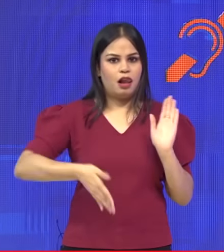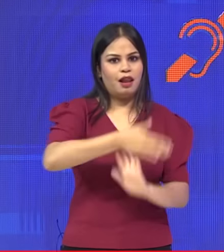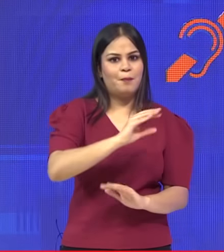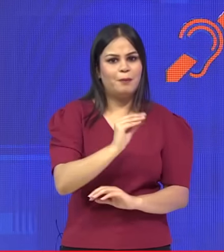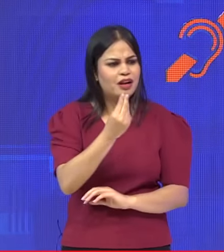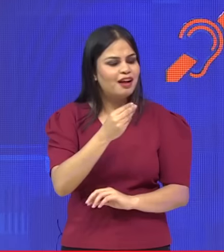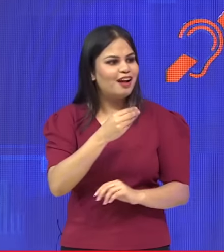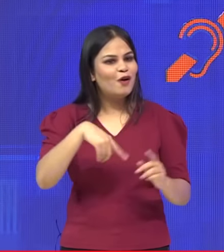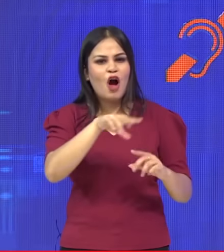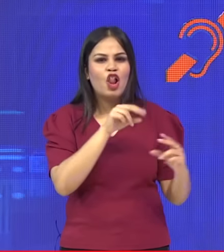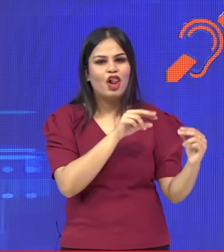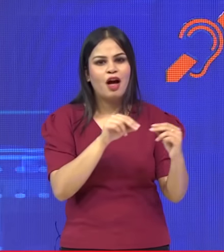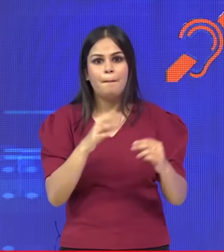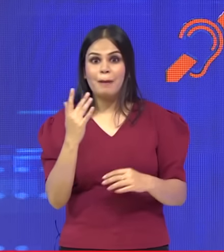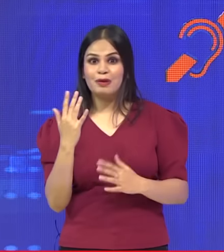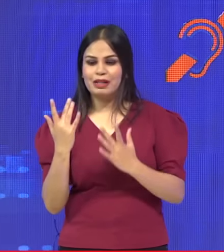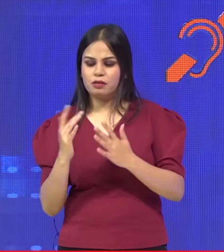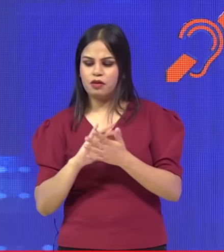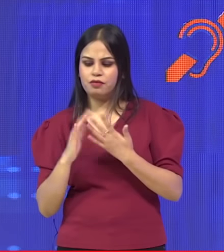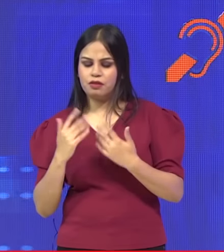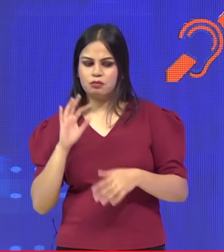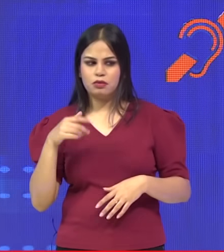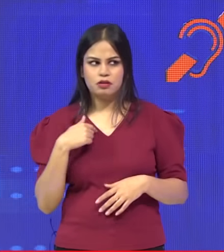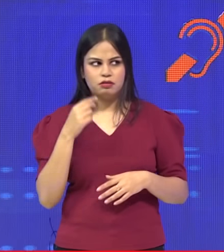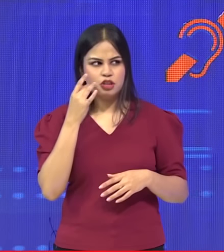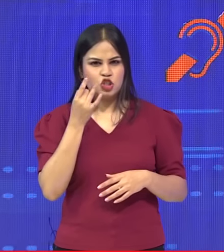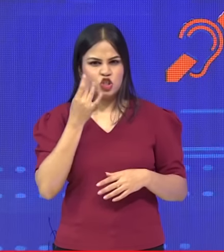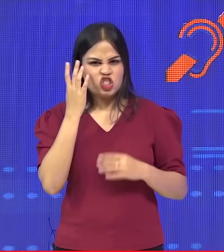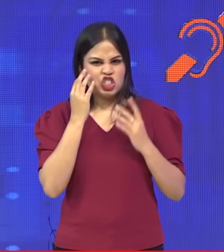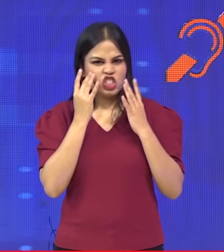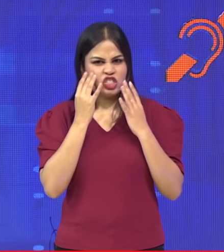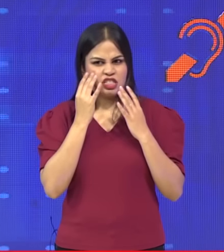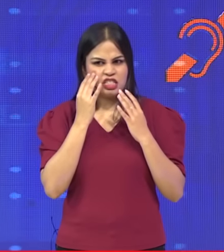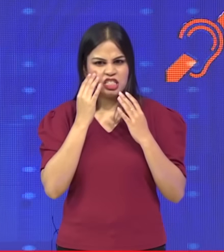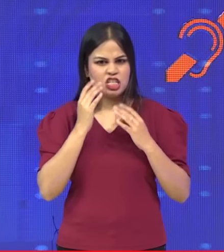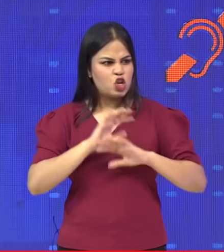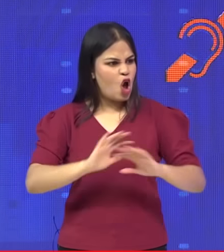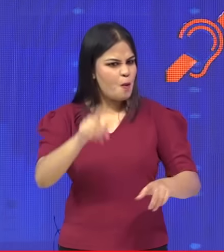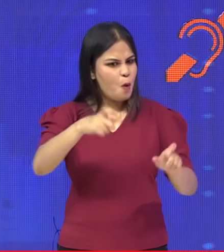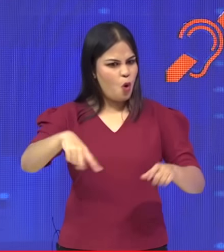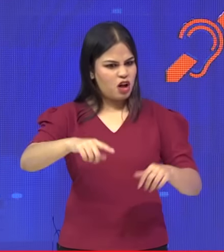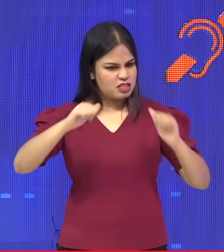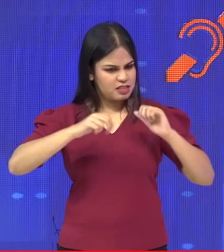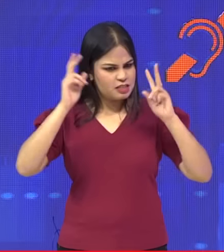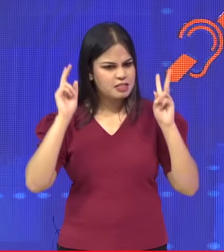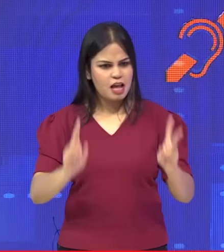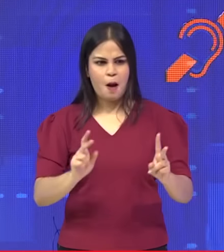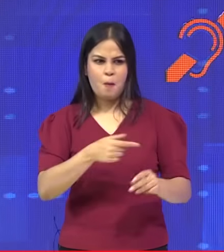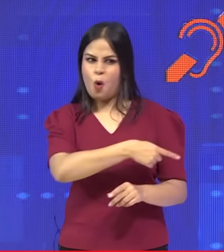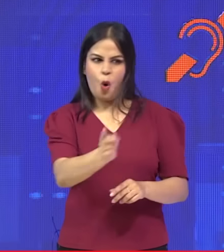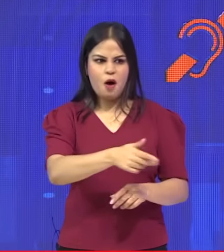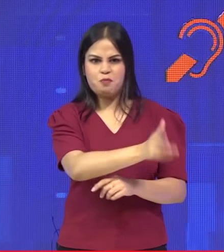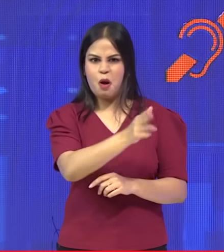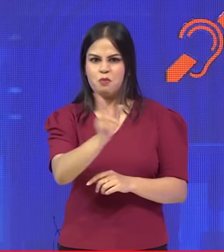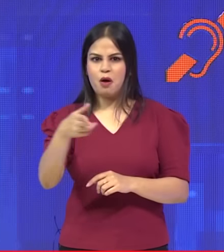अच्छा वो 5-10 मिनट हो गया मैं एकदम आंखें लिए एकदम गुस्से के अंदर हो यहां पर सबको मार दूंगा